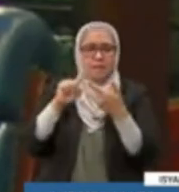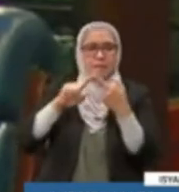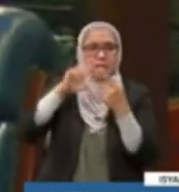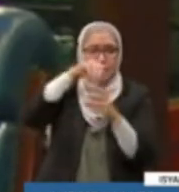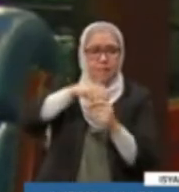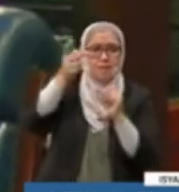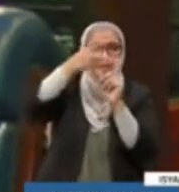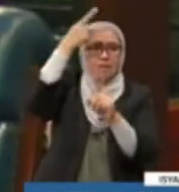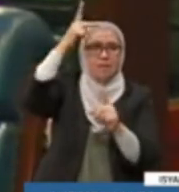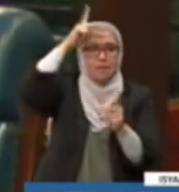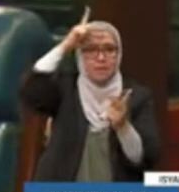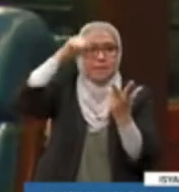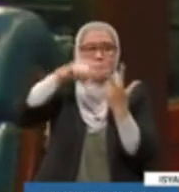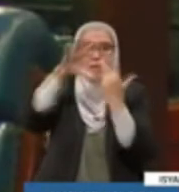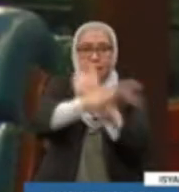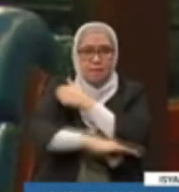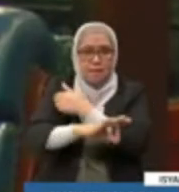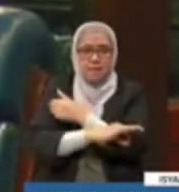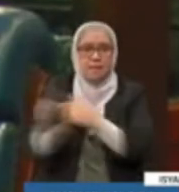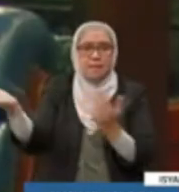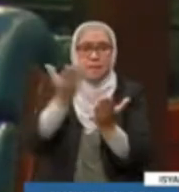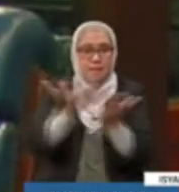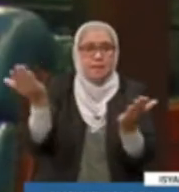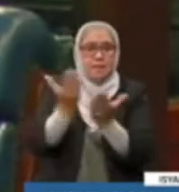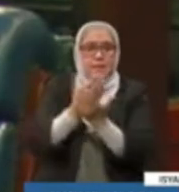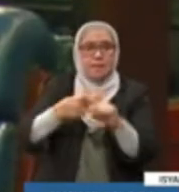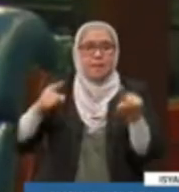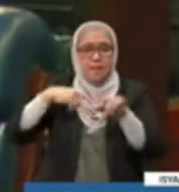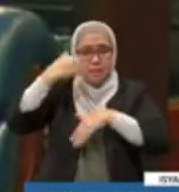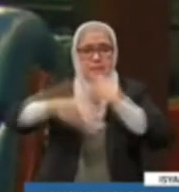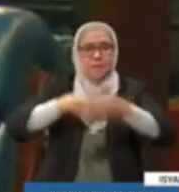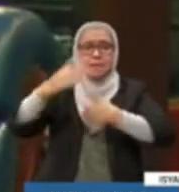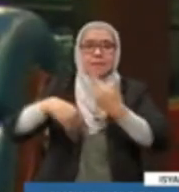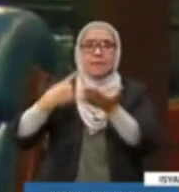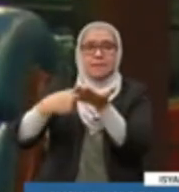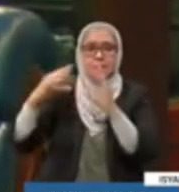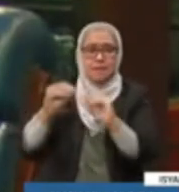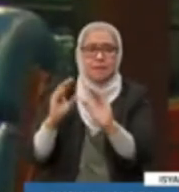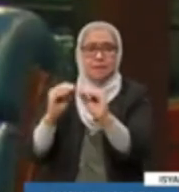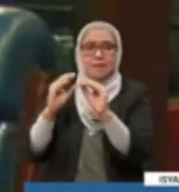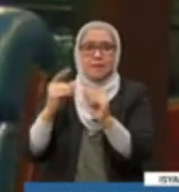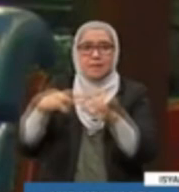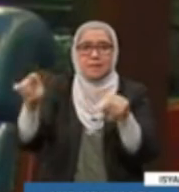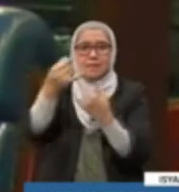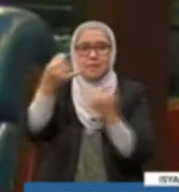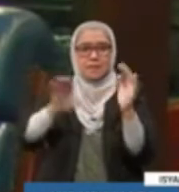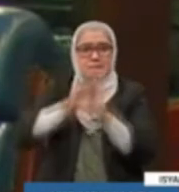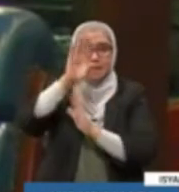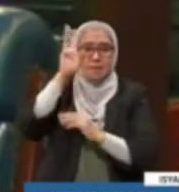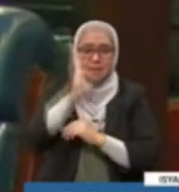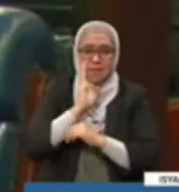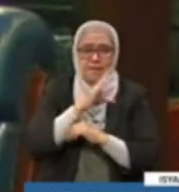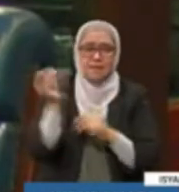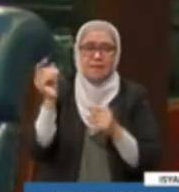pulau Pinang Kelantan dan Disneyland telah mencadangkan tapi akan menekan perbincangan tertanduk kepada perbincangan dengan jabatan pembangun